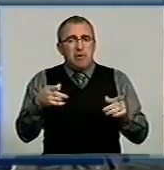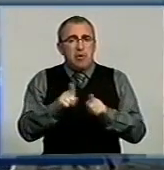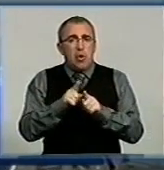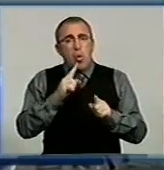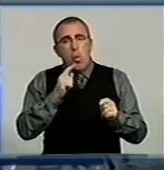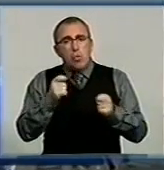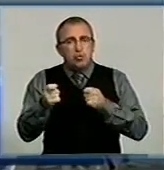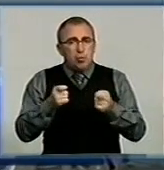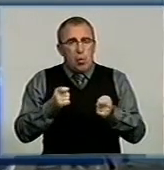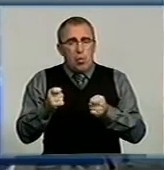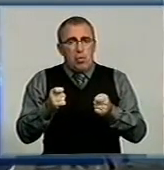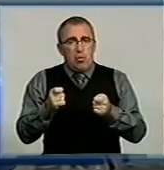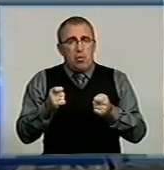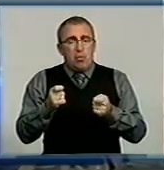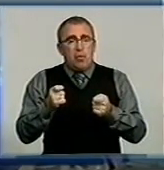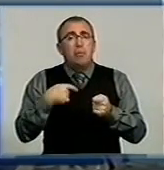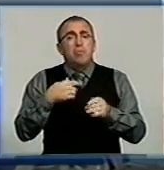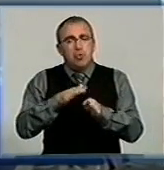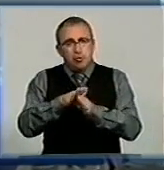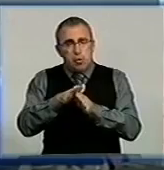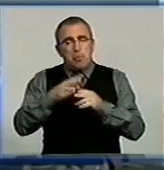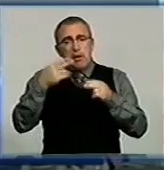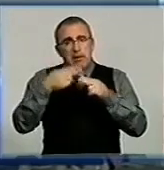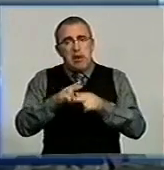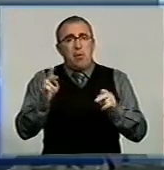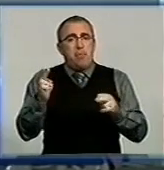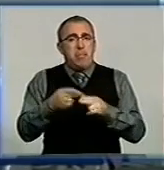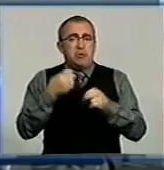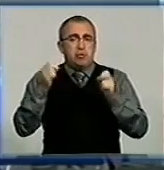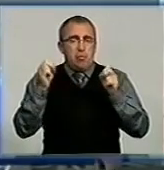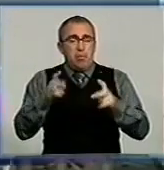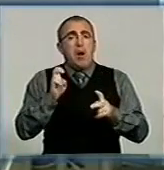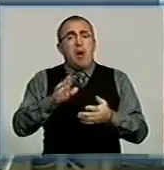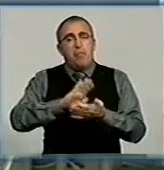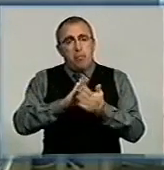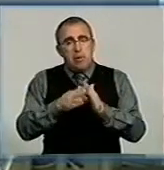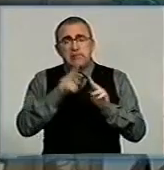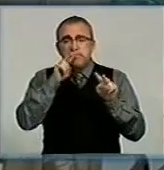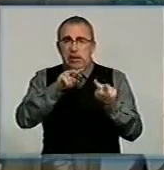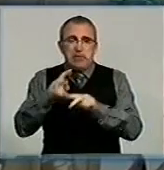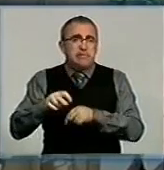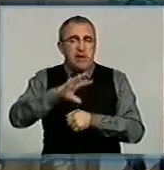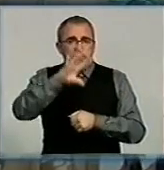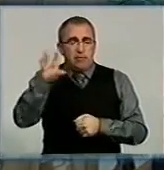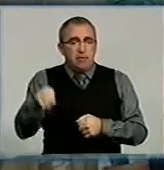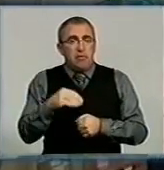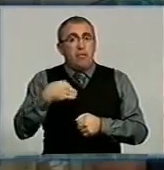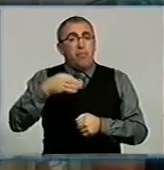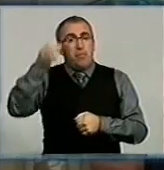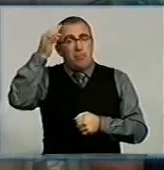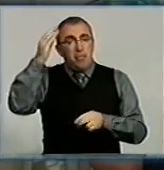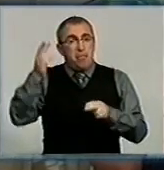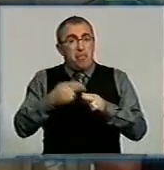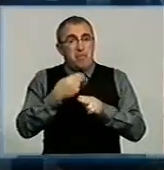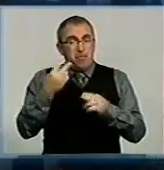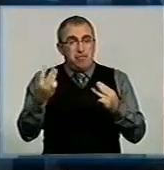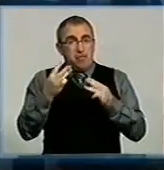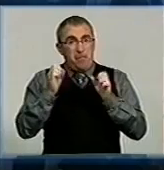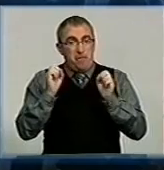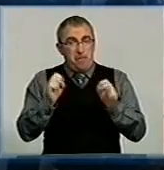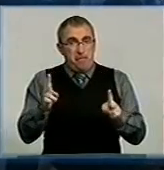осторожностей. Звісно, соблюдаємо техніку безпеки, як положено, слідимо за всім. Вважає, згадати правила пожежної безпеки не